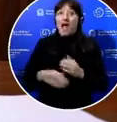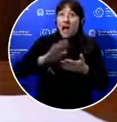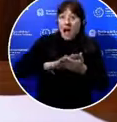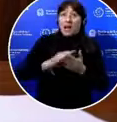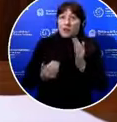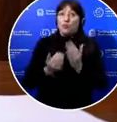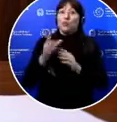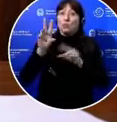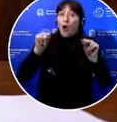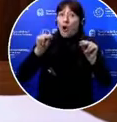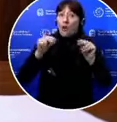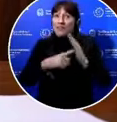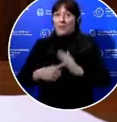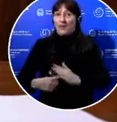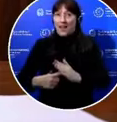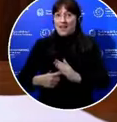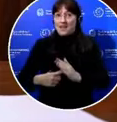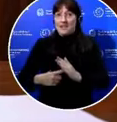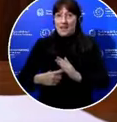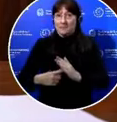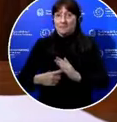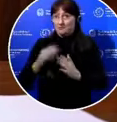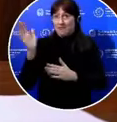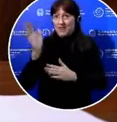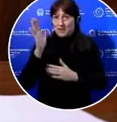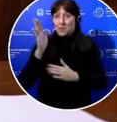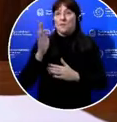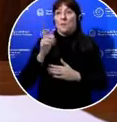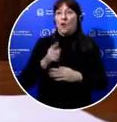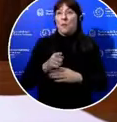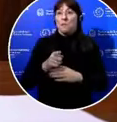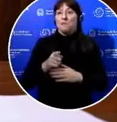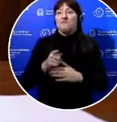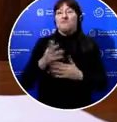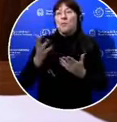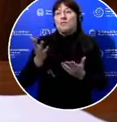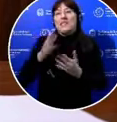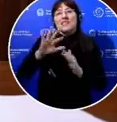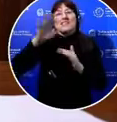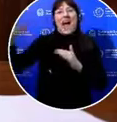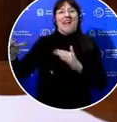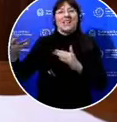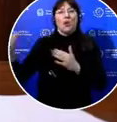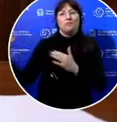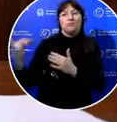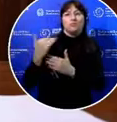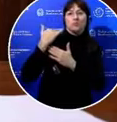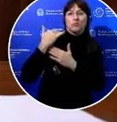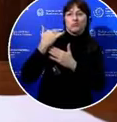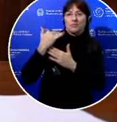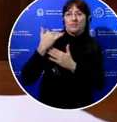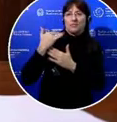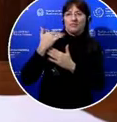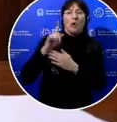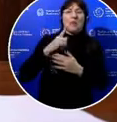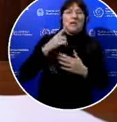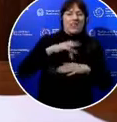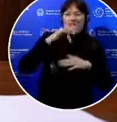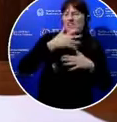nuove dipendenze, dipendenze anche da qualcosa di esterno a cui affidare le